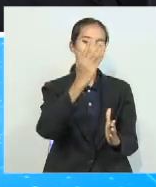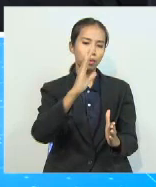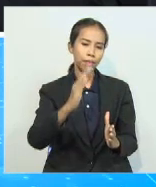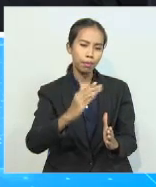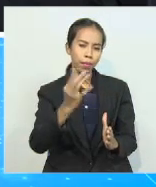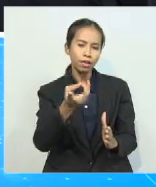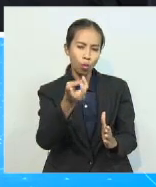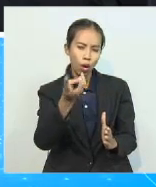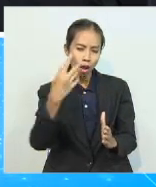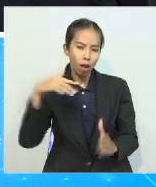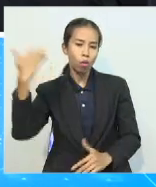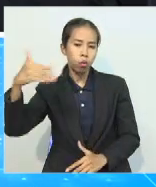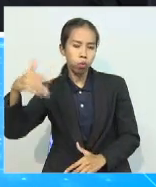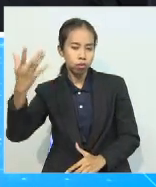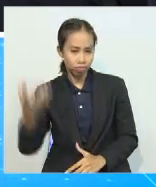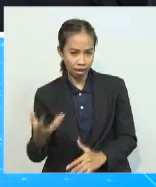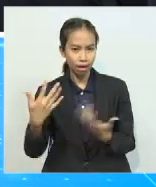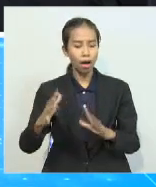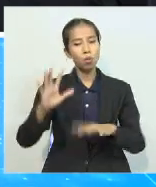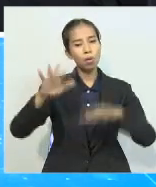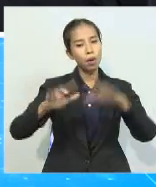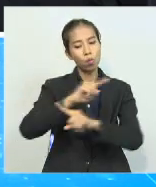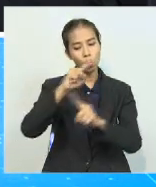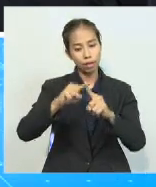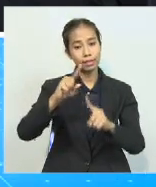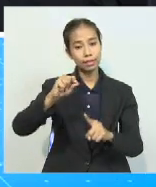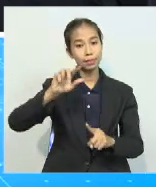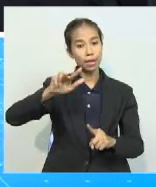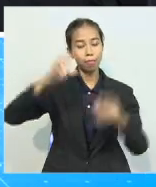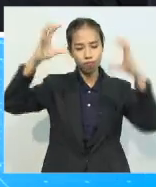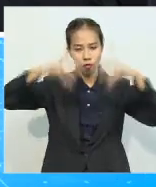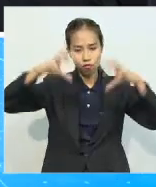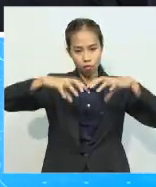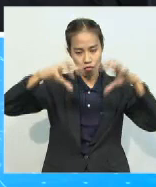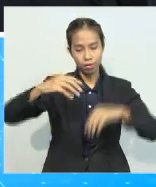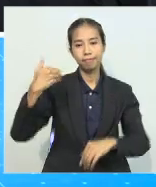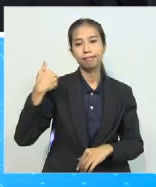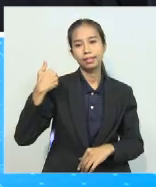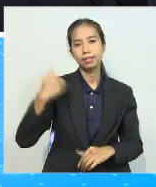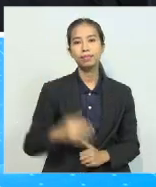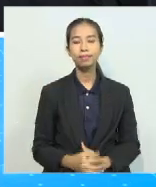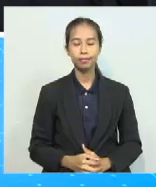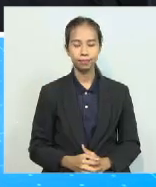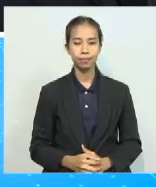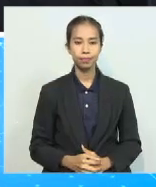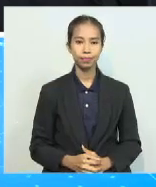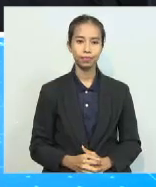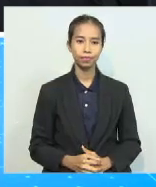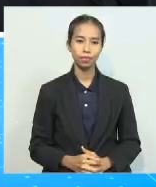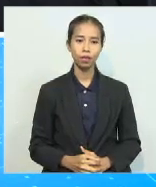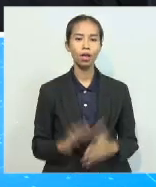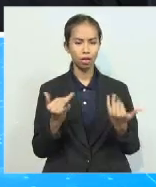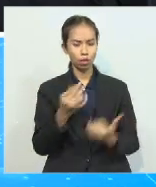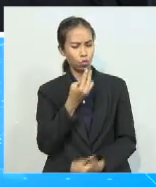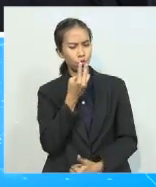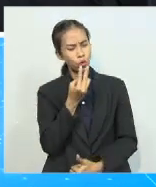ได้ประมาณวันที่23อาจจะมีฝนลงมาได้หน่อยๆนึงนะไม่มากเท่าไหร่นะครับ ค่ะ คือภาพรวม